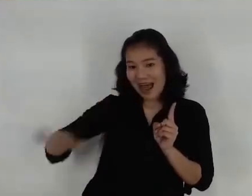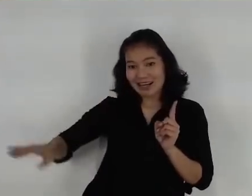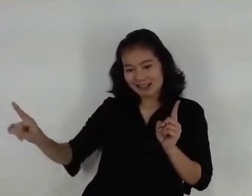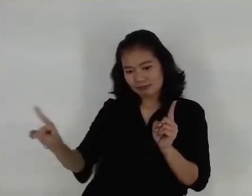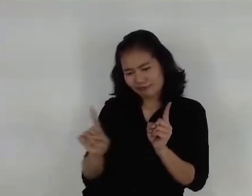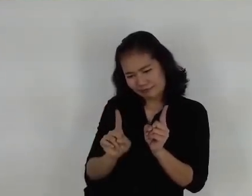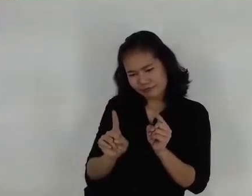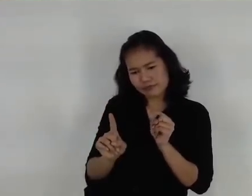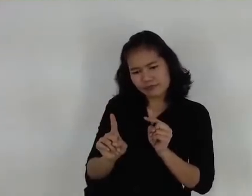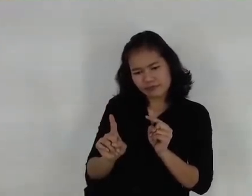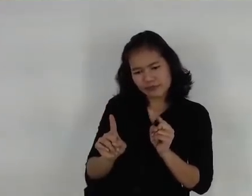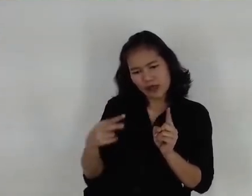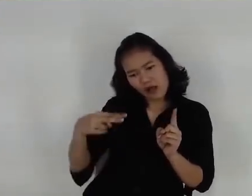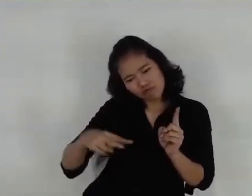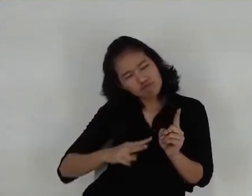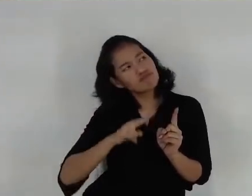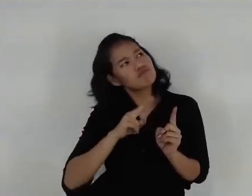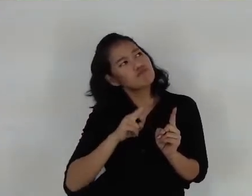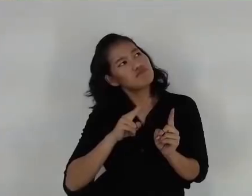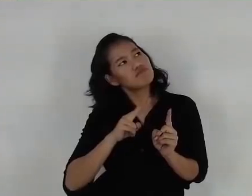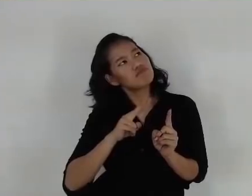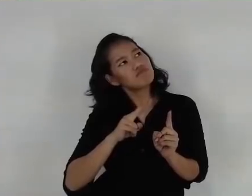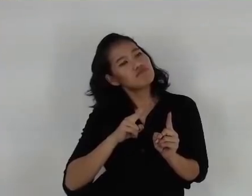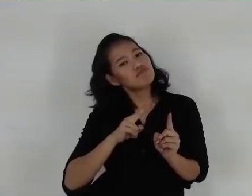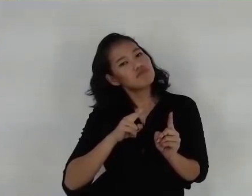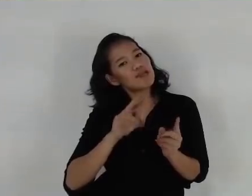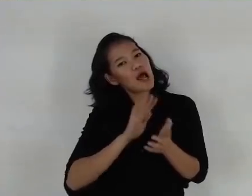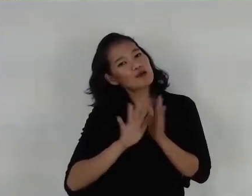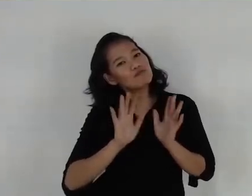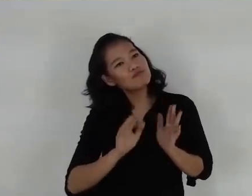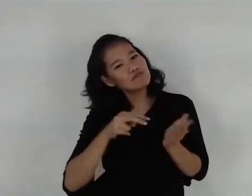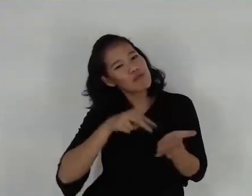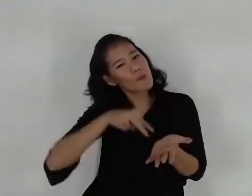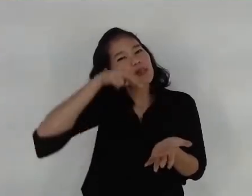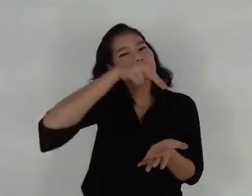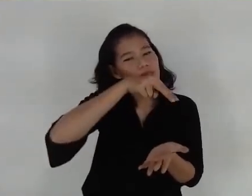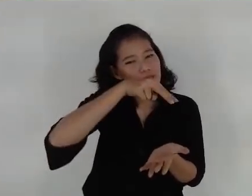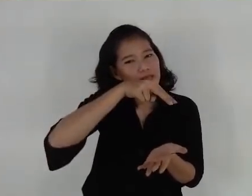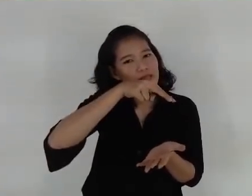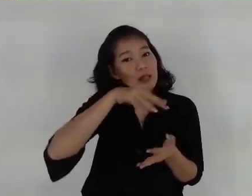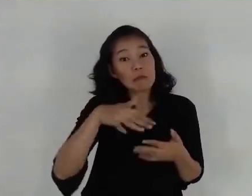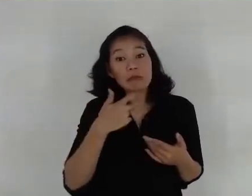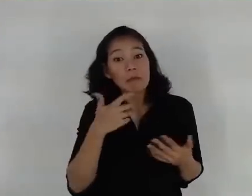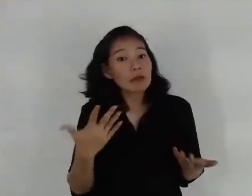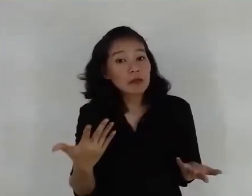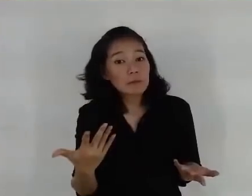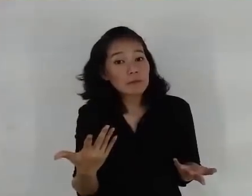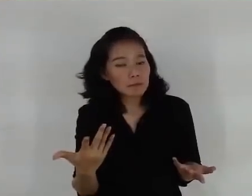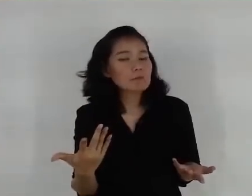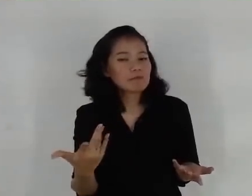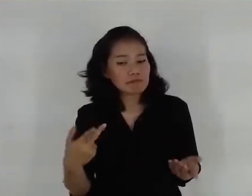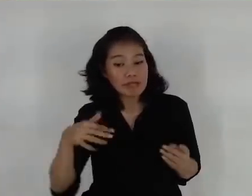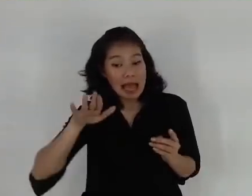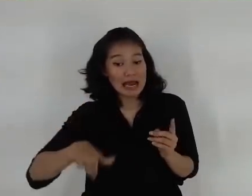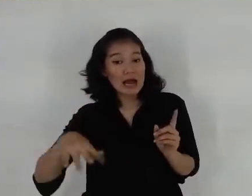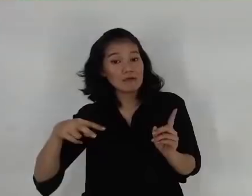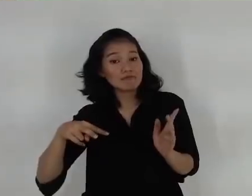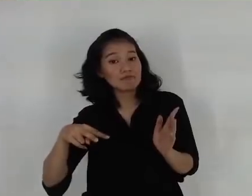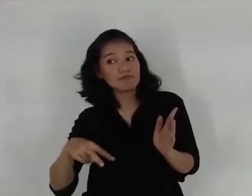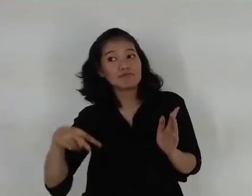ia mengenal dah ke atas dan kemudian melompat Apa yang dilakukannya ia